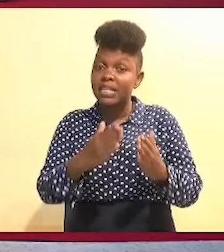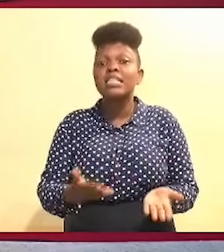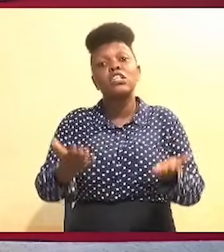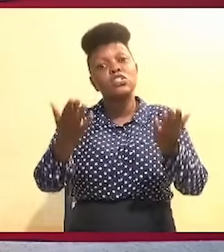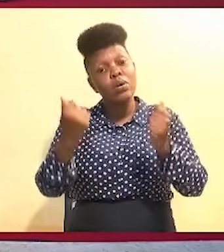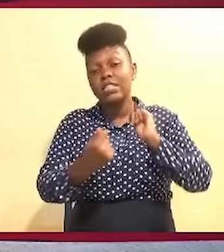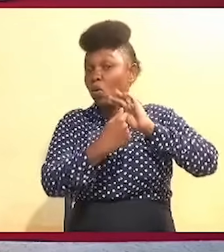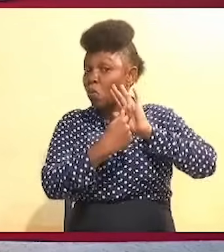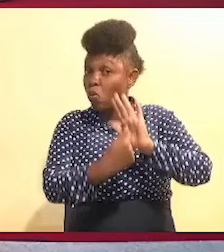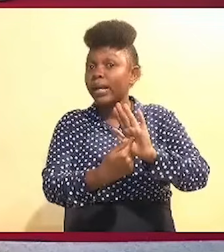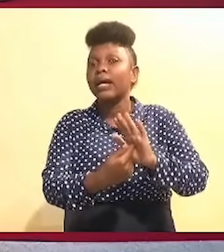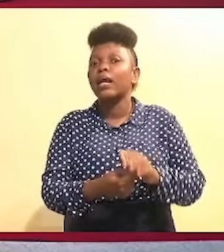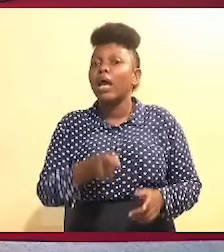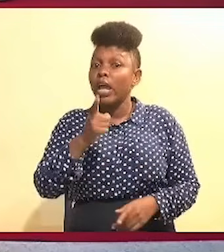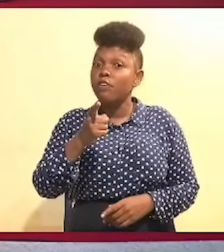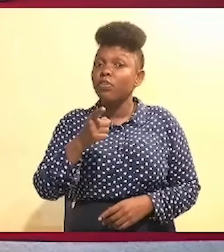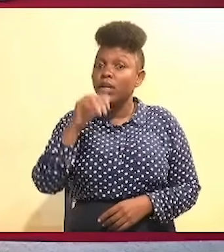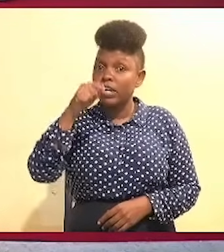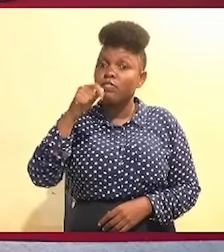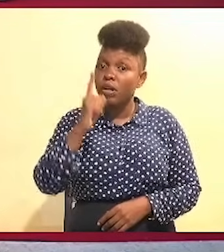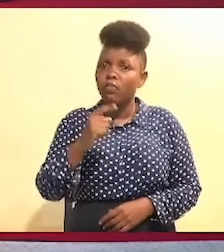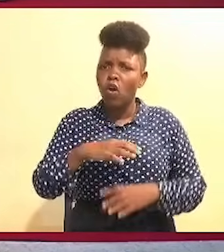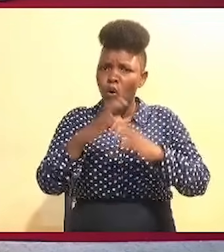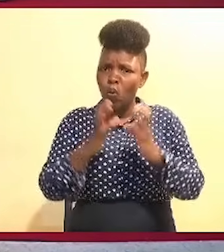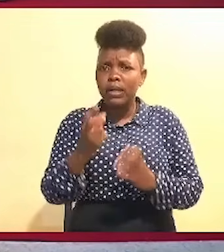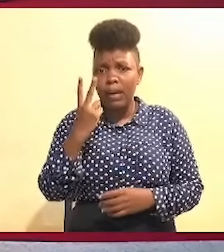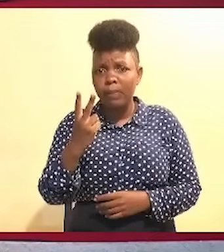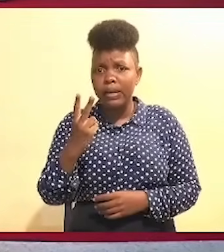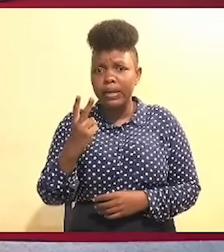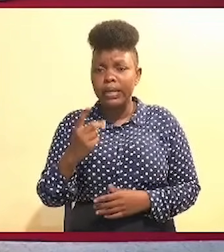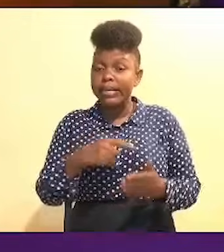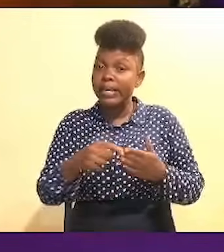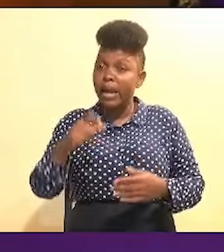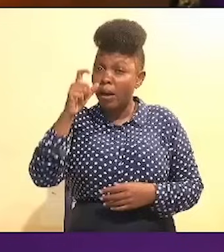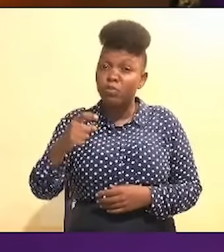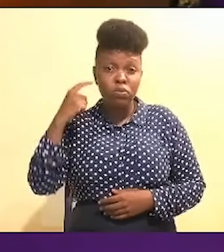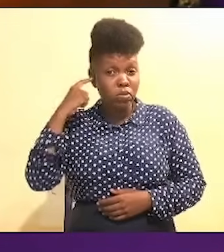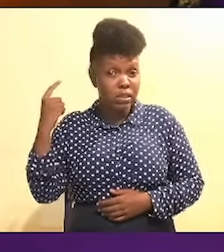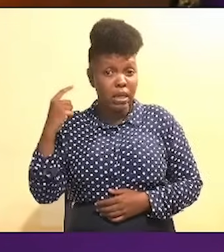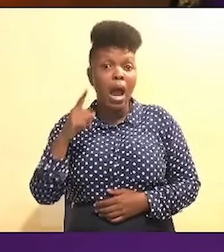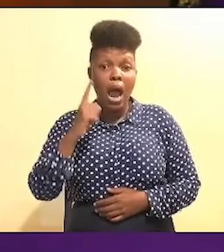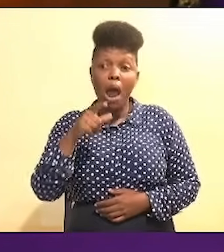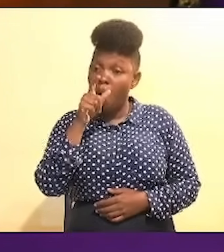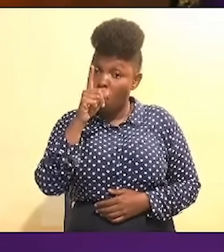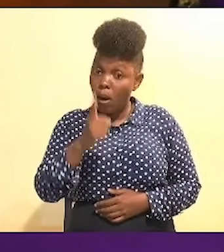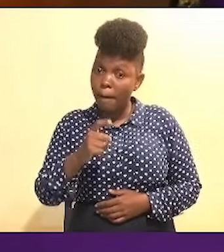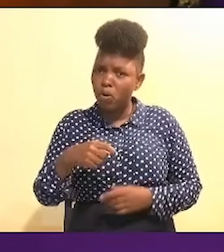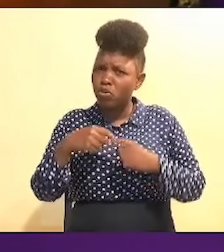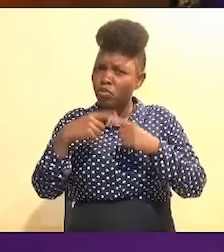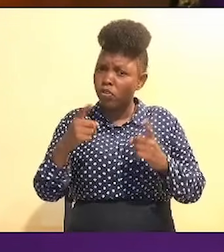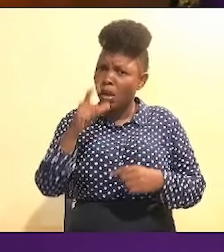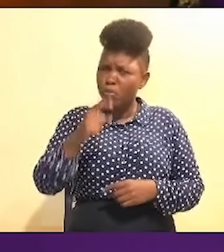zinazoweza kuonekana. Hivyo ndivyo walivyo. Kundi la pili tunawaita mtu wa kusikia. Hawa wako tofauti. Mtu wa